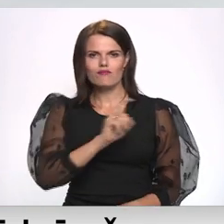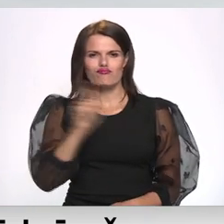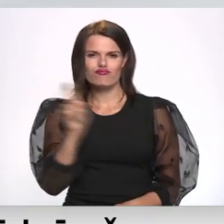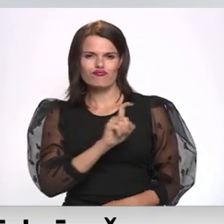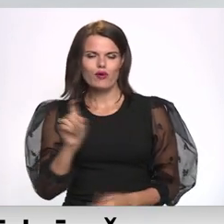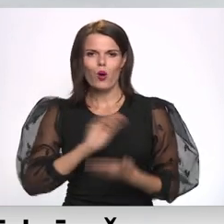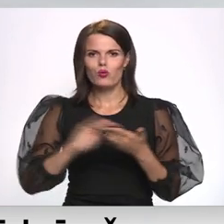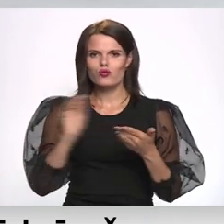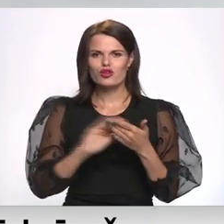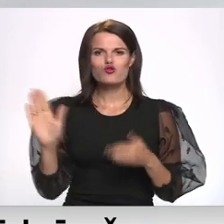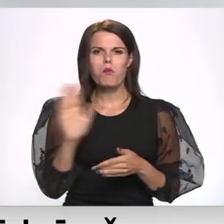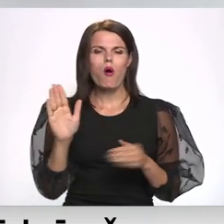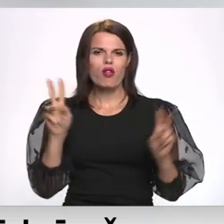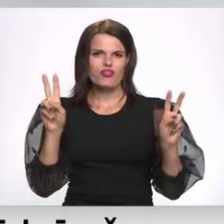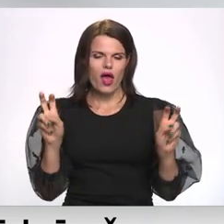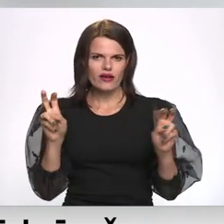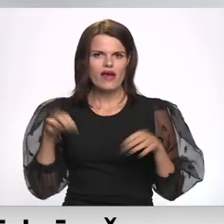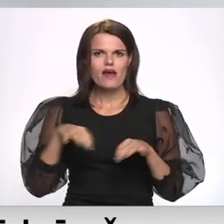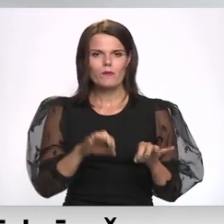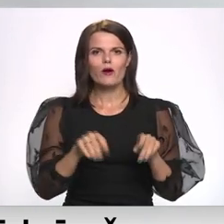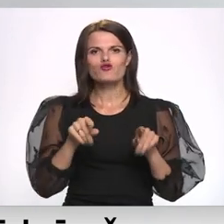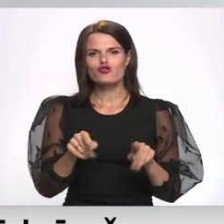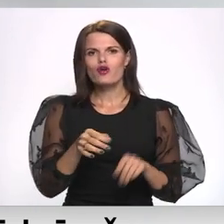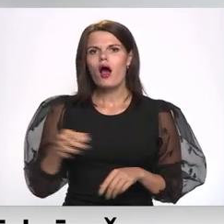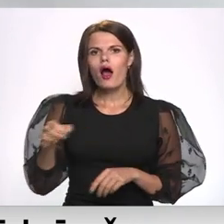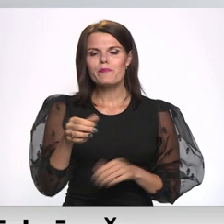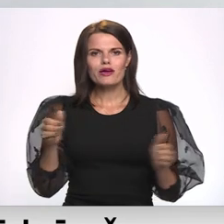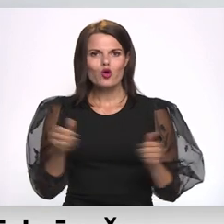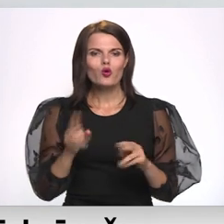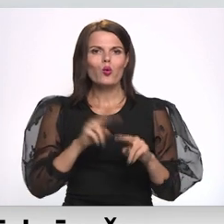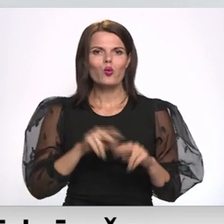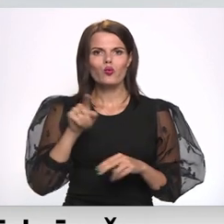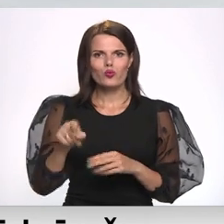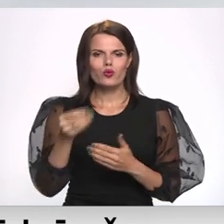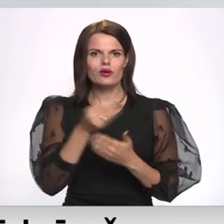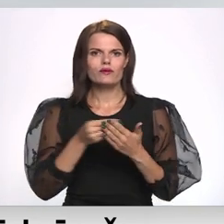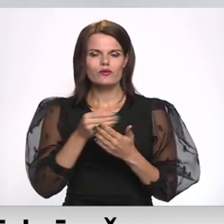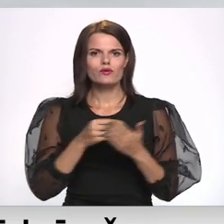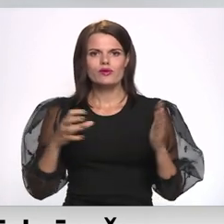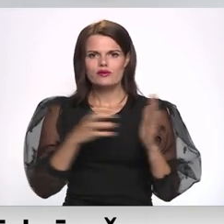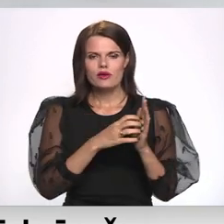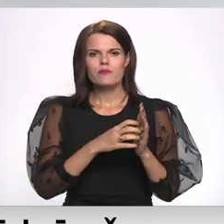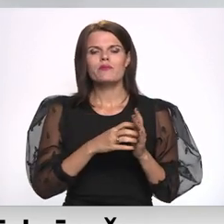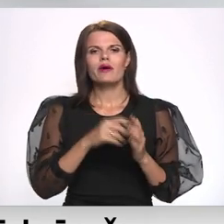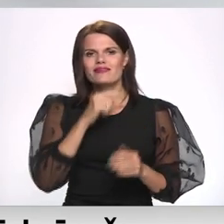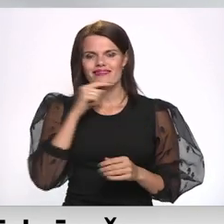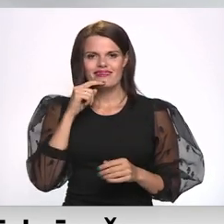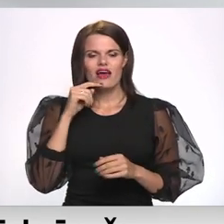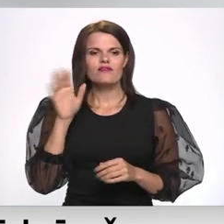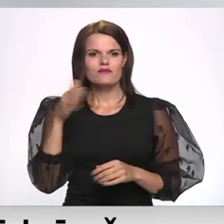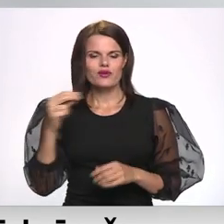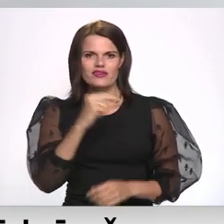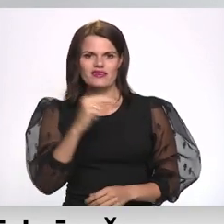pie iebraukšanas ir mikrorajonā. Un uz tā ir uzzīmēts Krievijas federācijas karogs un Z burti